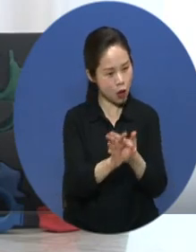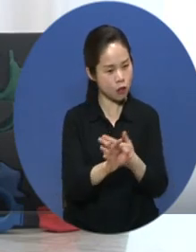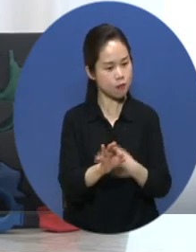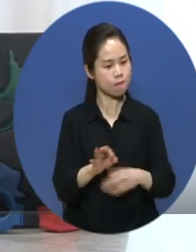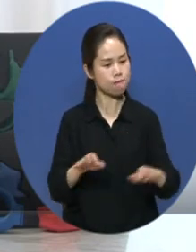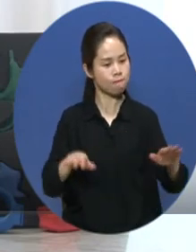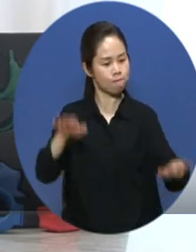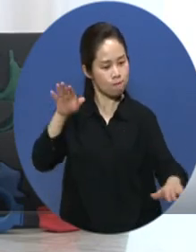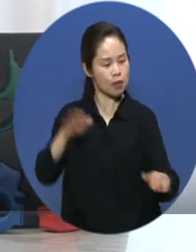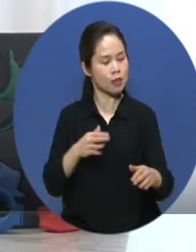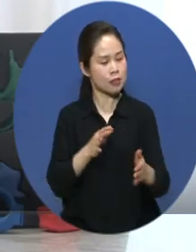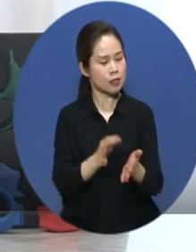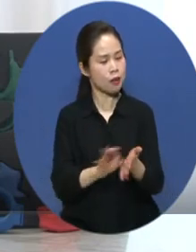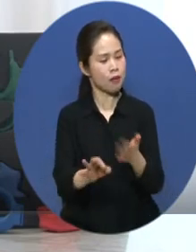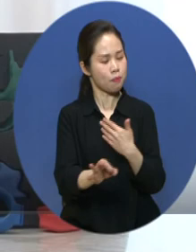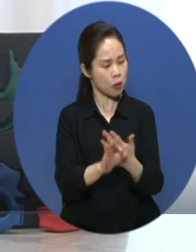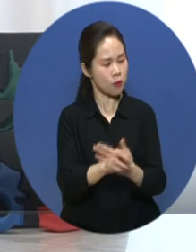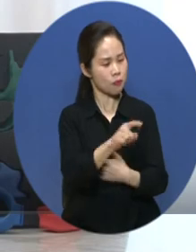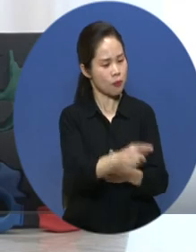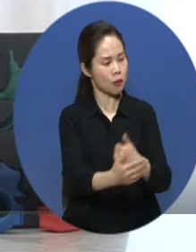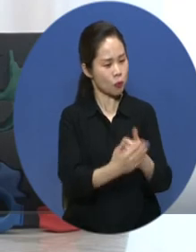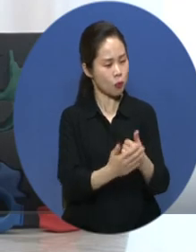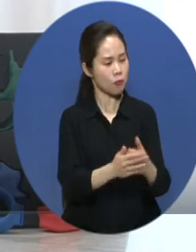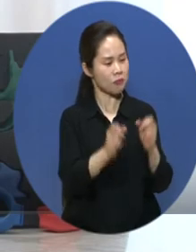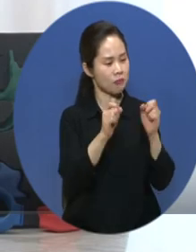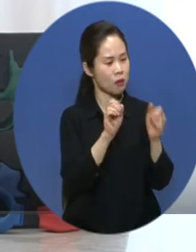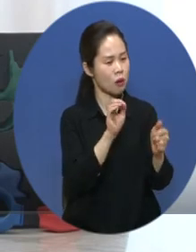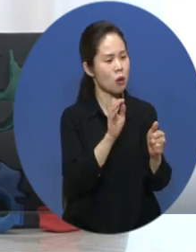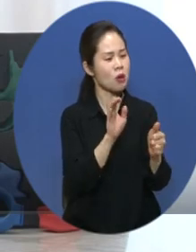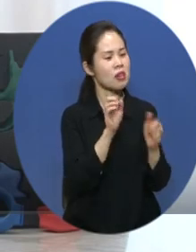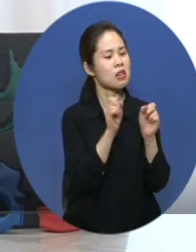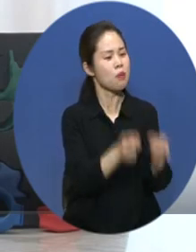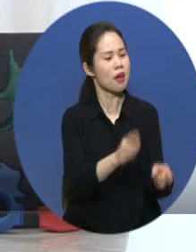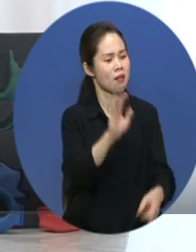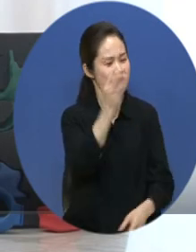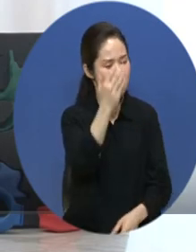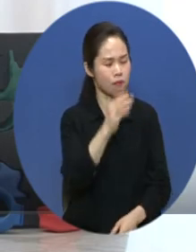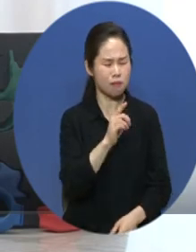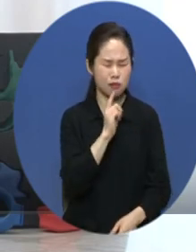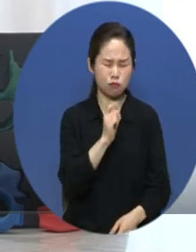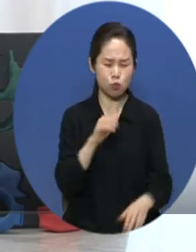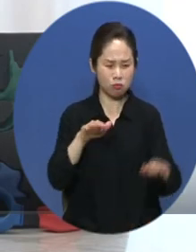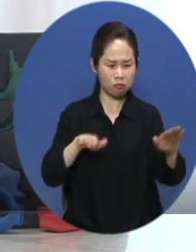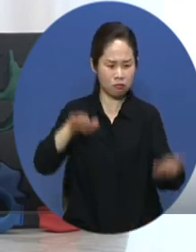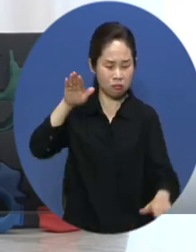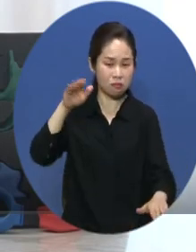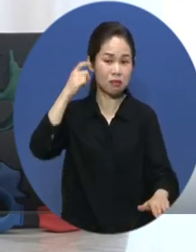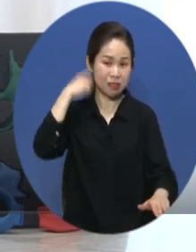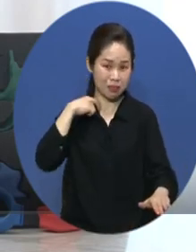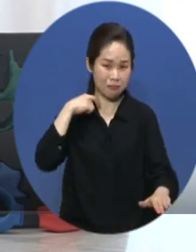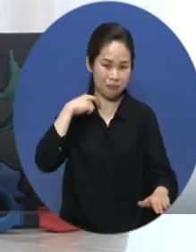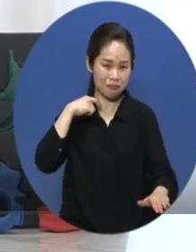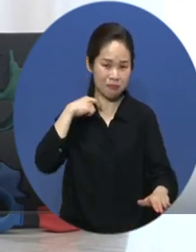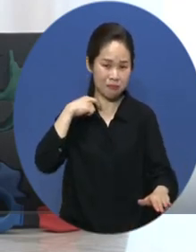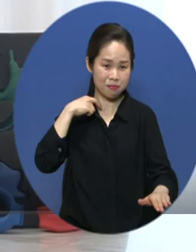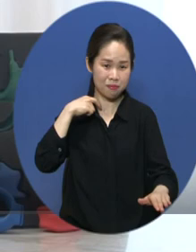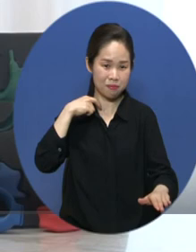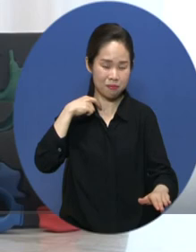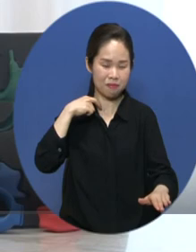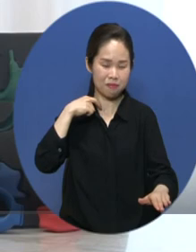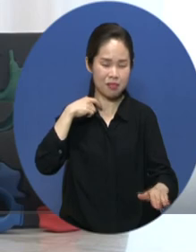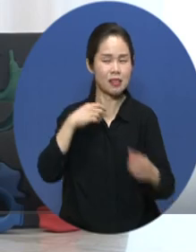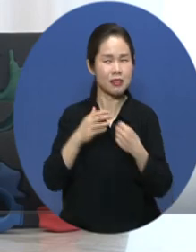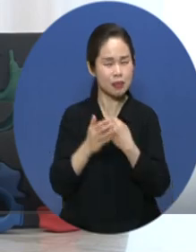이렇게 그분들한테 이렇게 말씀을 드리지? 라는 생각도 드는데 어떻게 보면은 이 보조기구를